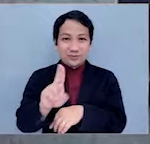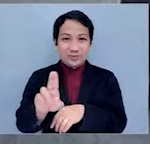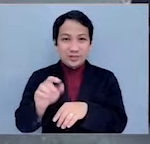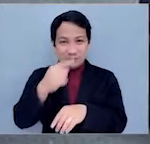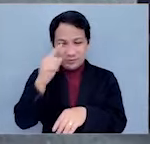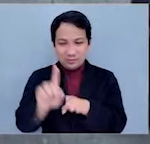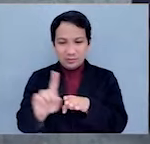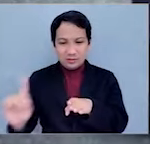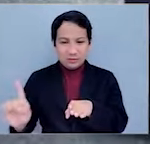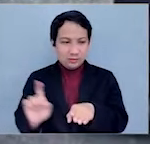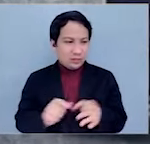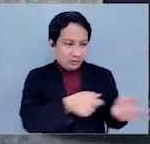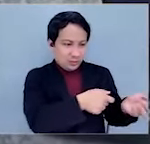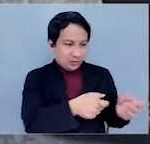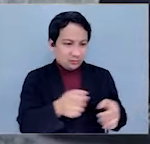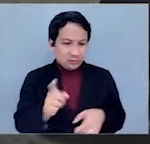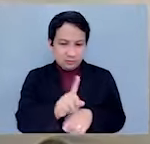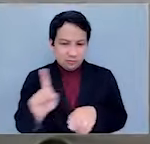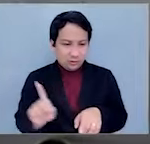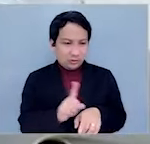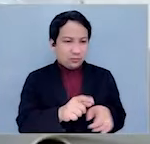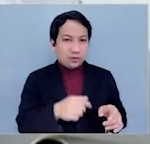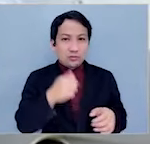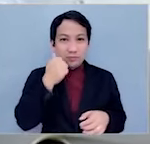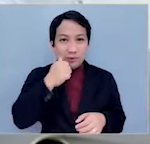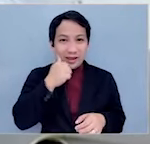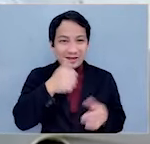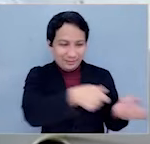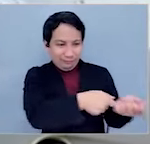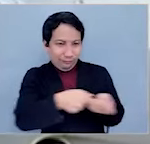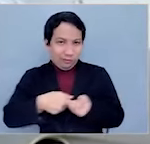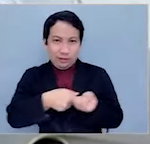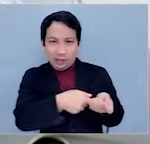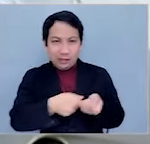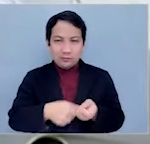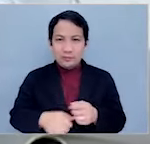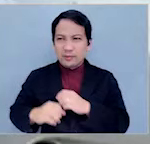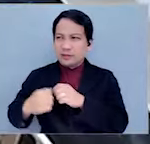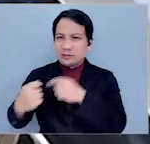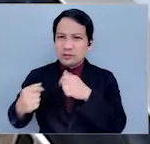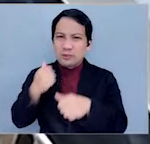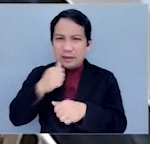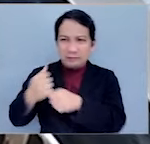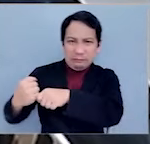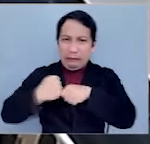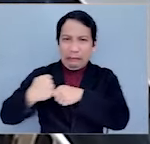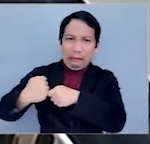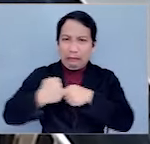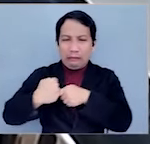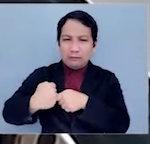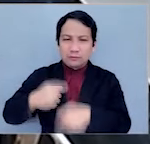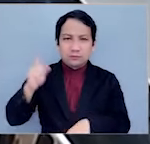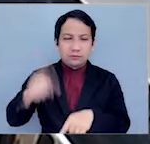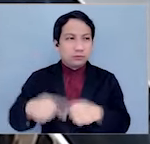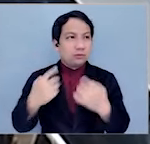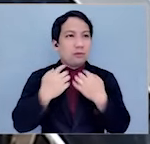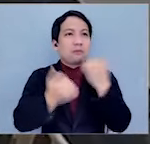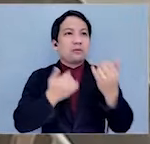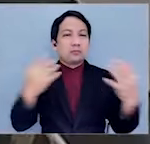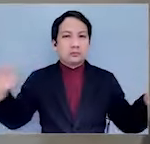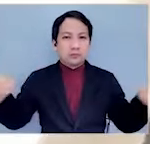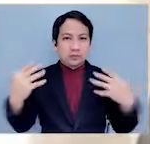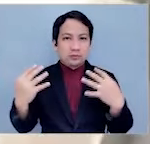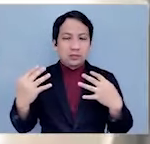kanilang sasakyan ang negosyanteng Chinese. Pero pumalag at nagpumiglas ang babae, bagay na nakaagaw ng atensyon ng dalawang